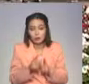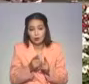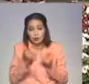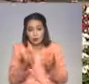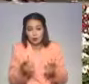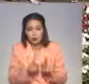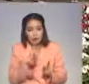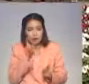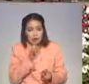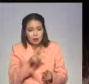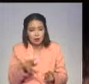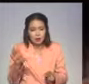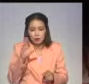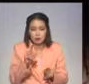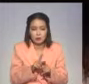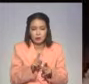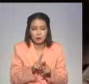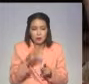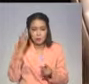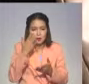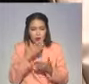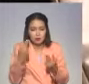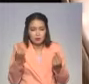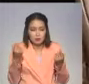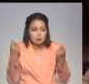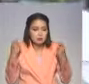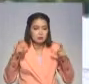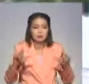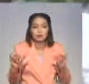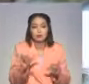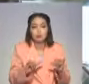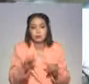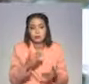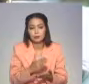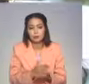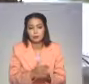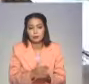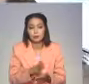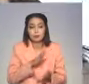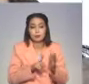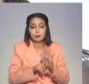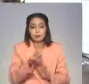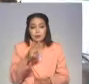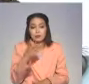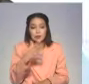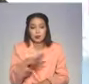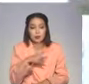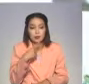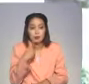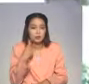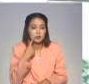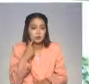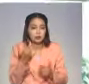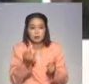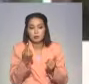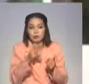талай жас, тарғалтадан керек соманы таппай, тау шағылып кетіп жатыр. Басында 1 250 000 болған стоматология. Бастап сарайында отырмыз, 1 900 000 болып